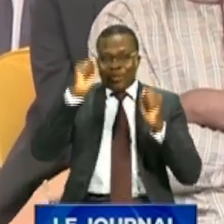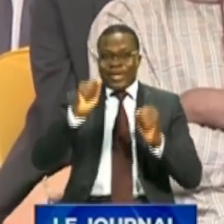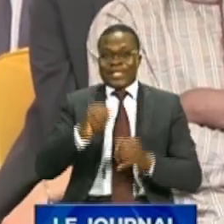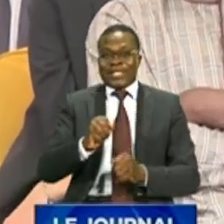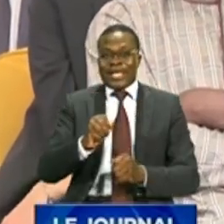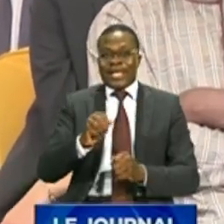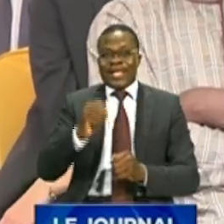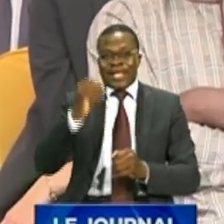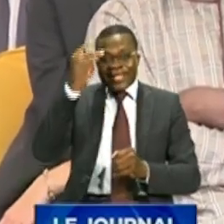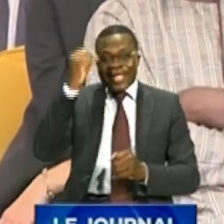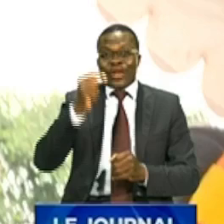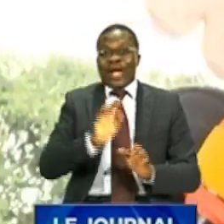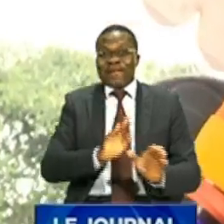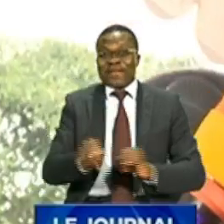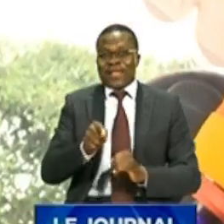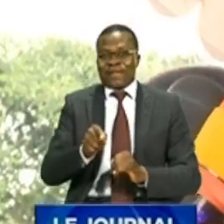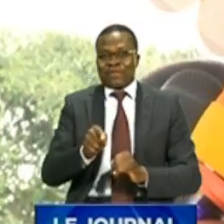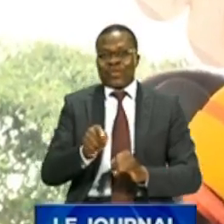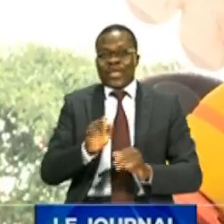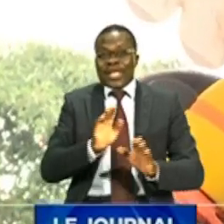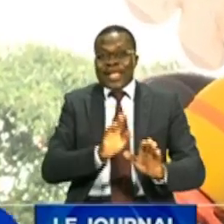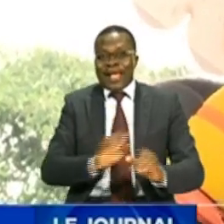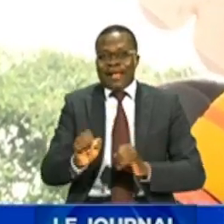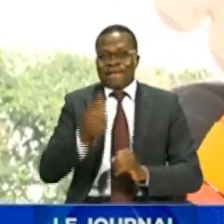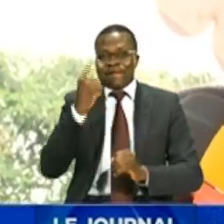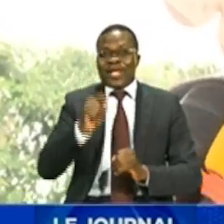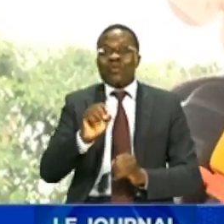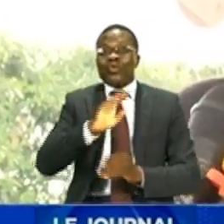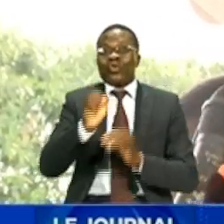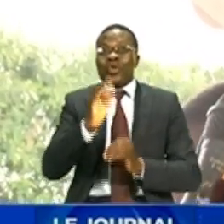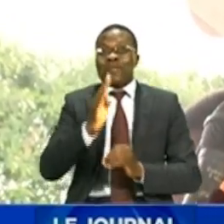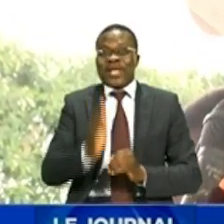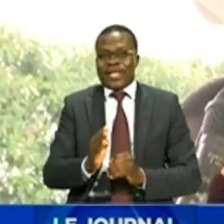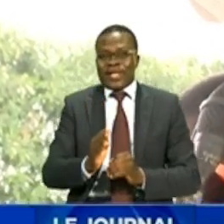sa vie talon, bro, nous, carrément.